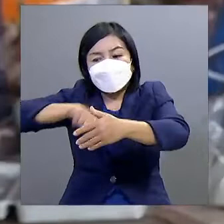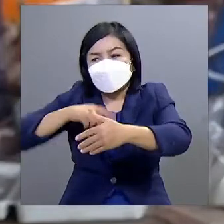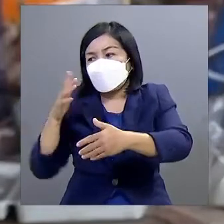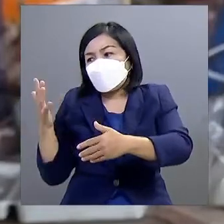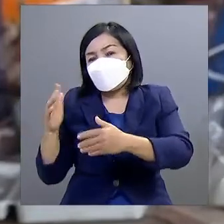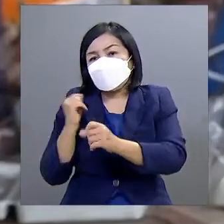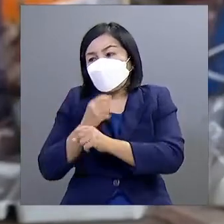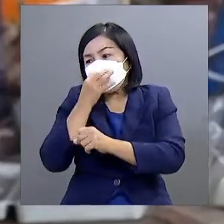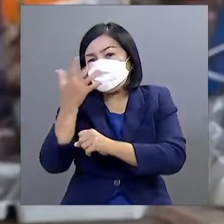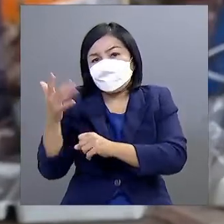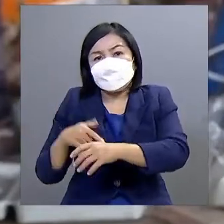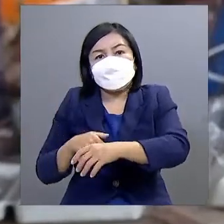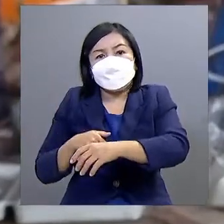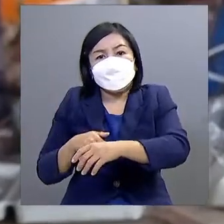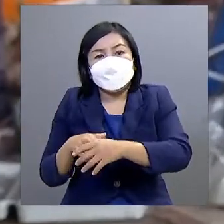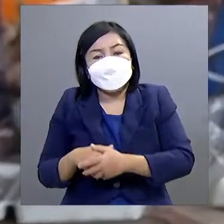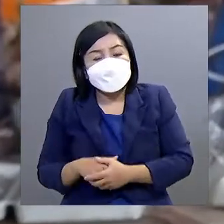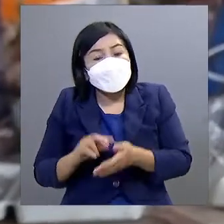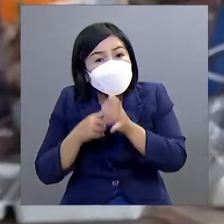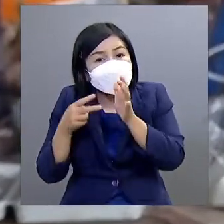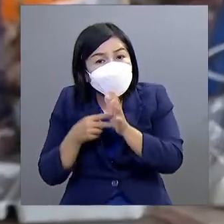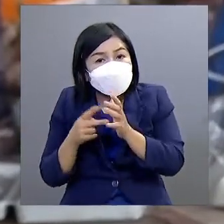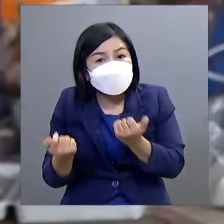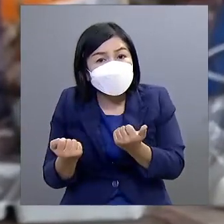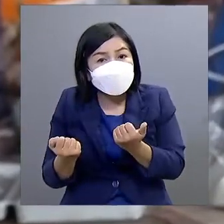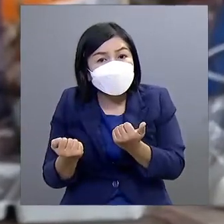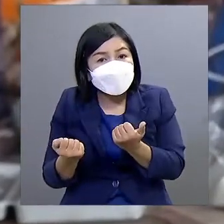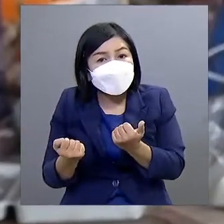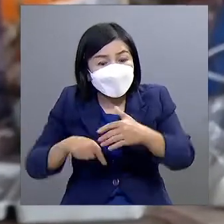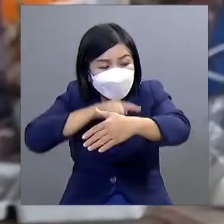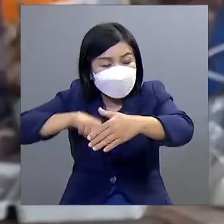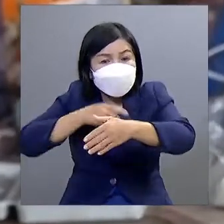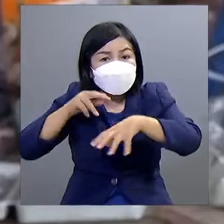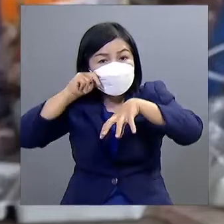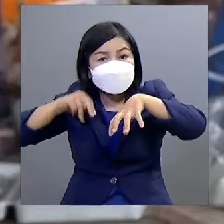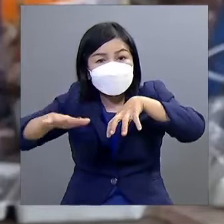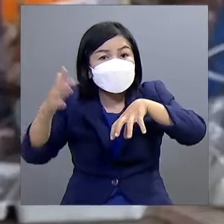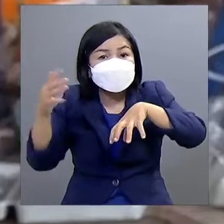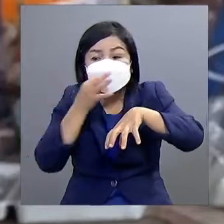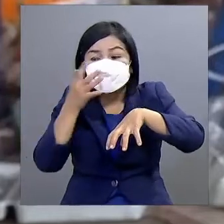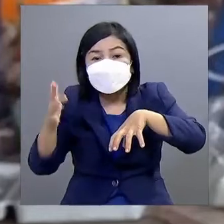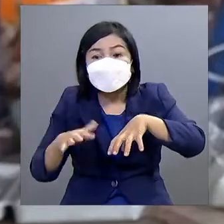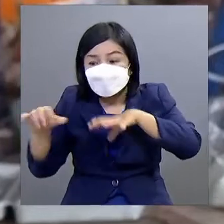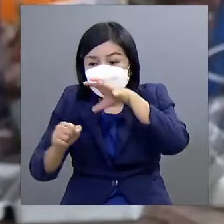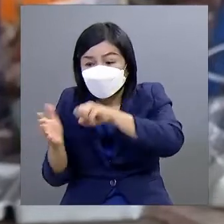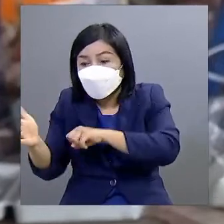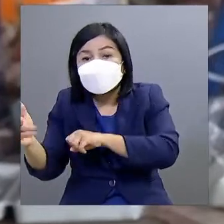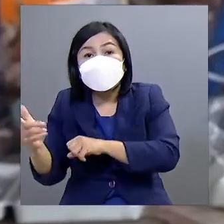ามันคือช่วงนี้ก็คือยังไม่ถึงเรา ไม่ถึงเราเลยไม่ถึง แล้วการทำประมงเป็นไงบ้างคะ ประมงยังไงประมงช่ว